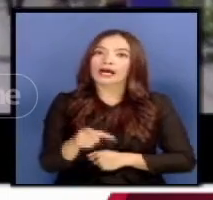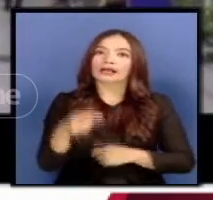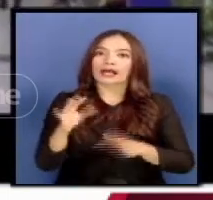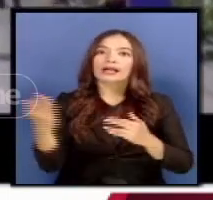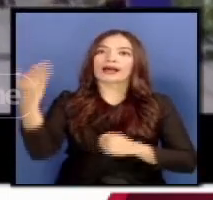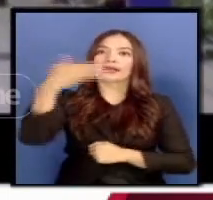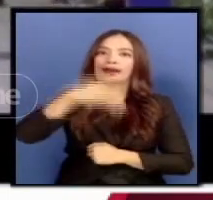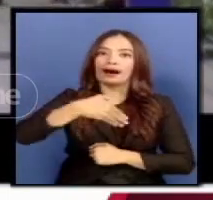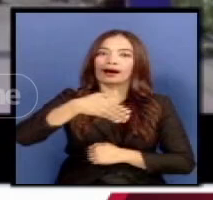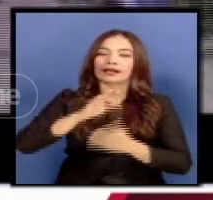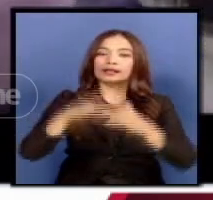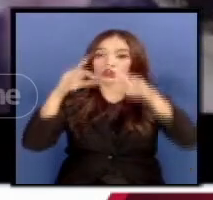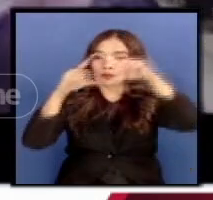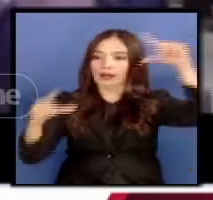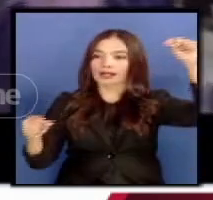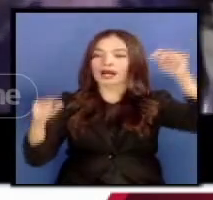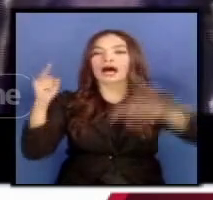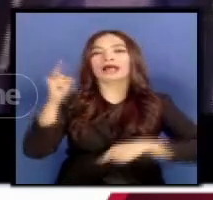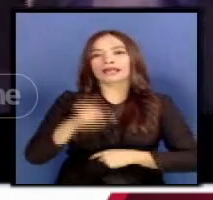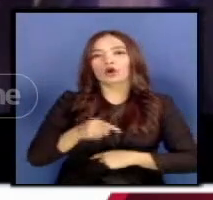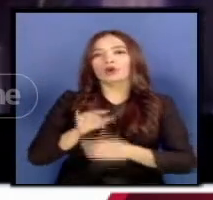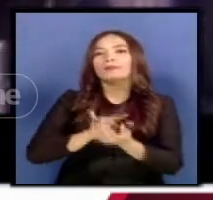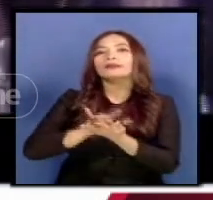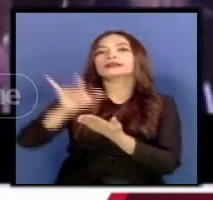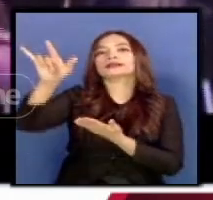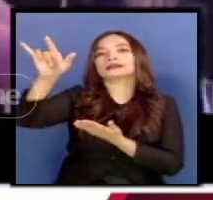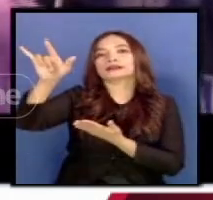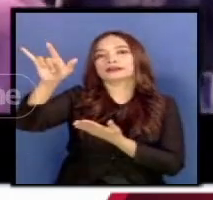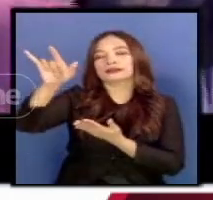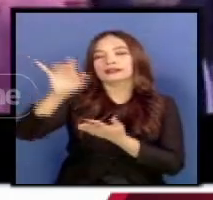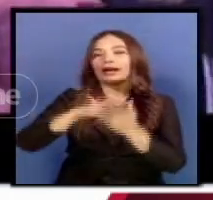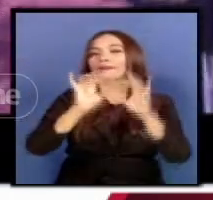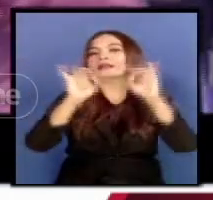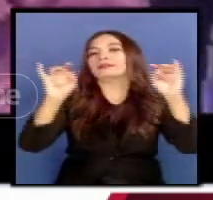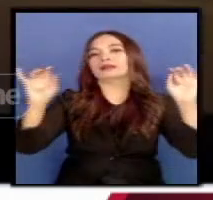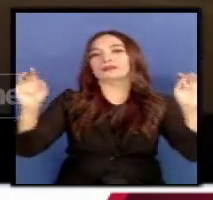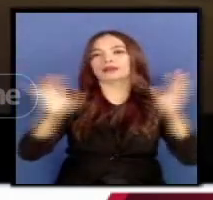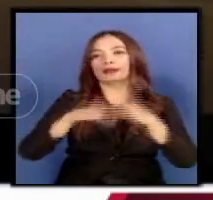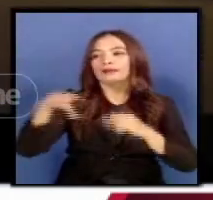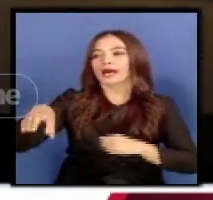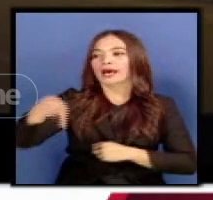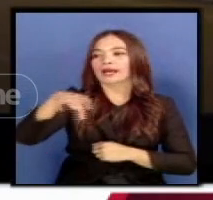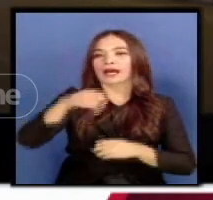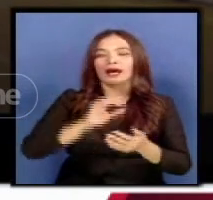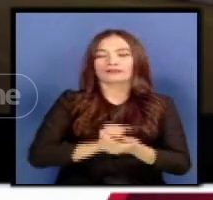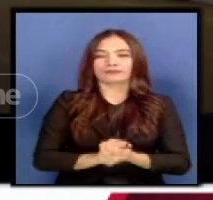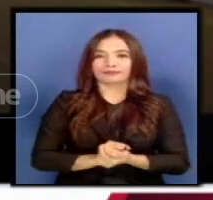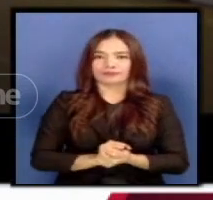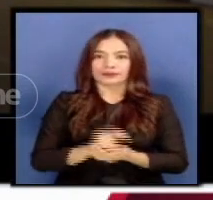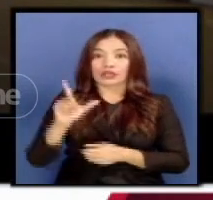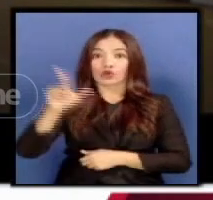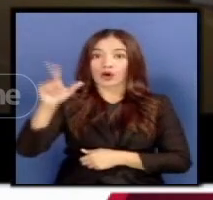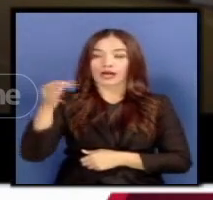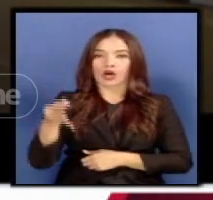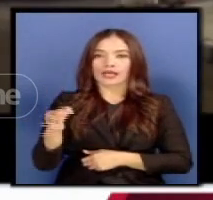tiba di Sumatera Utara maupun yang akan berangkat ke berbagai daerah di luar dari Sumatera Utara, di